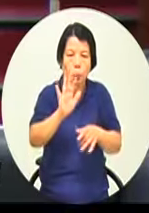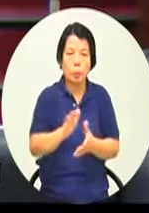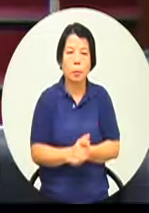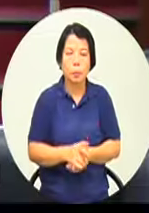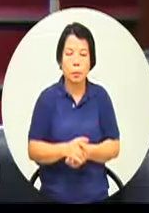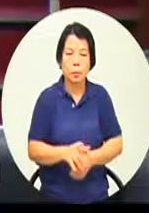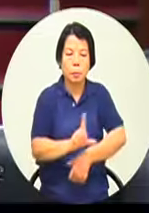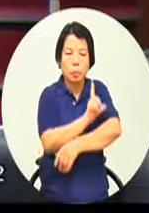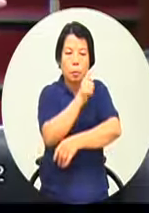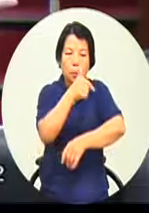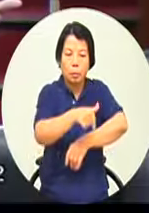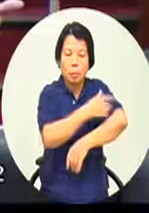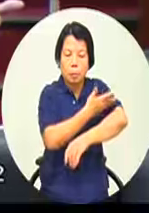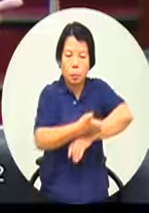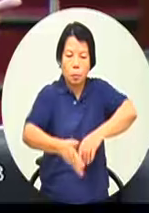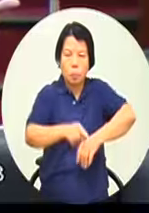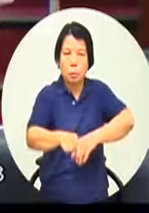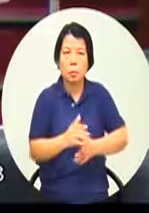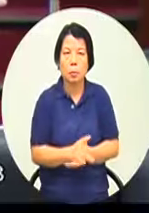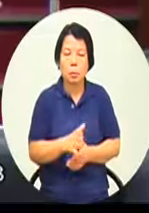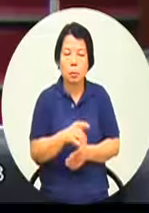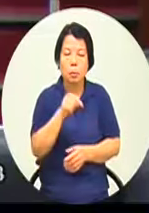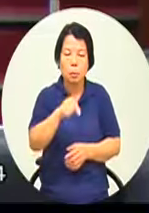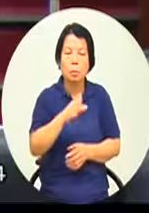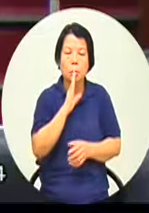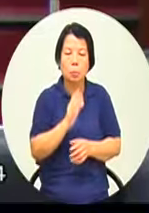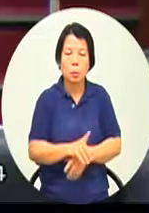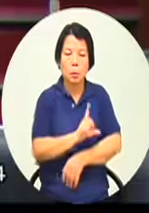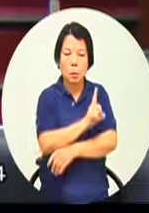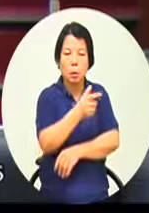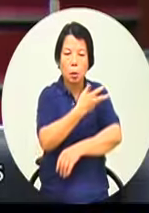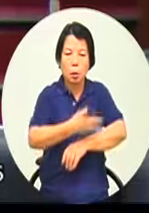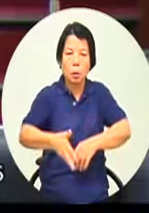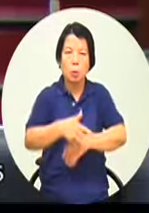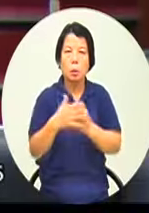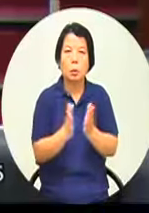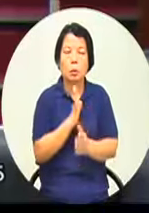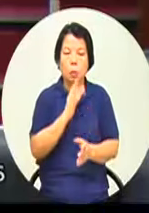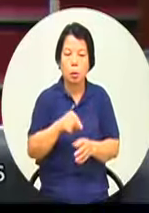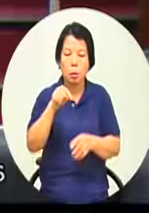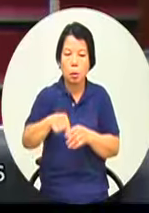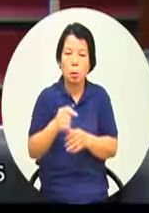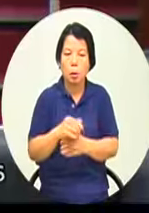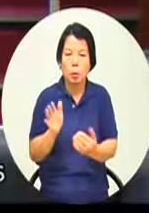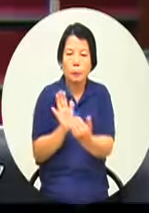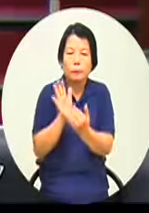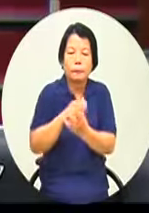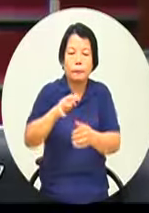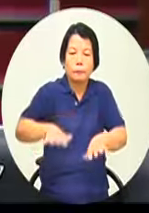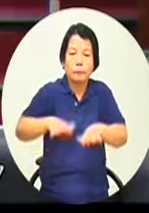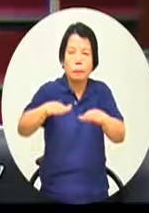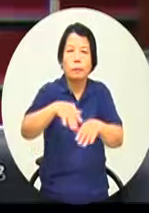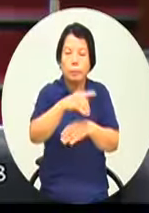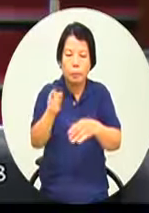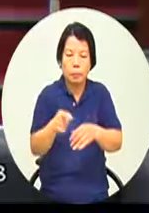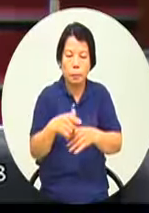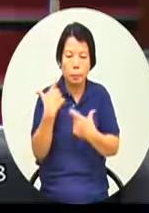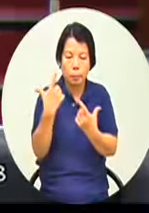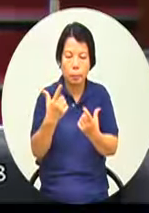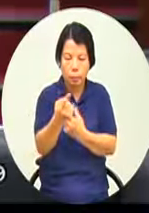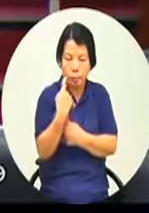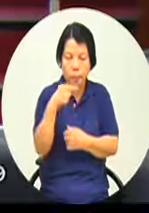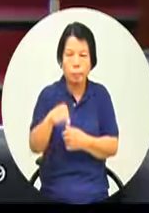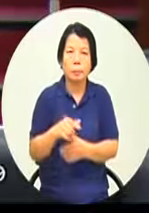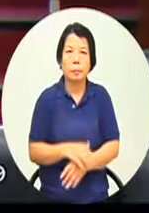上游下来的嘛，这也是为什么我们一直在讲上游保水，中游治洪，下游做防洪，这是这个原因嘛，应该没